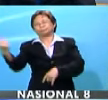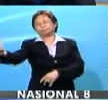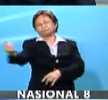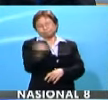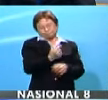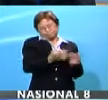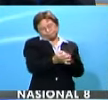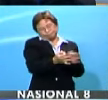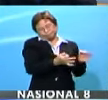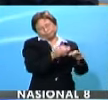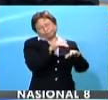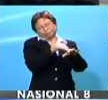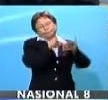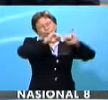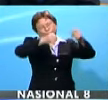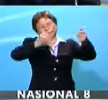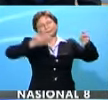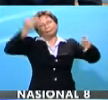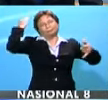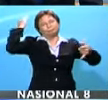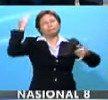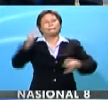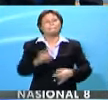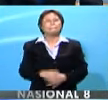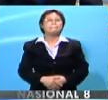memberi keterangan pada jumaat